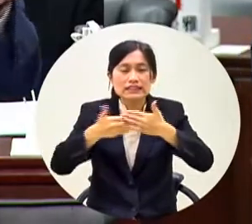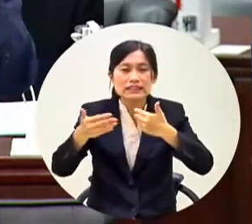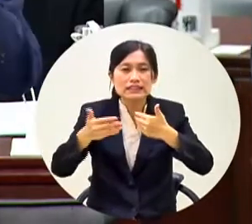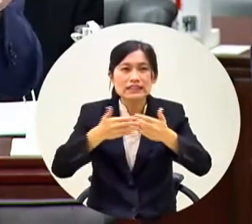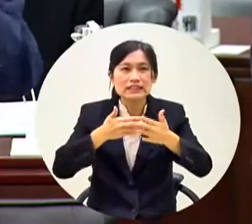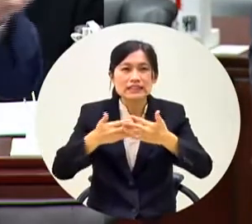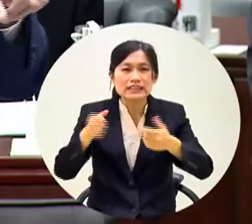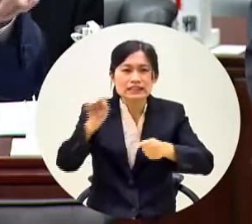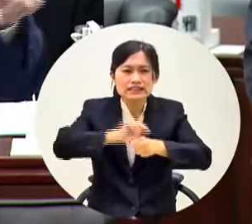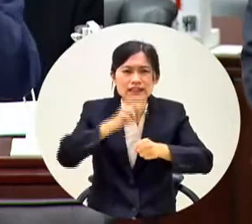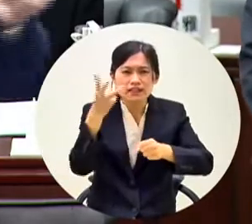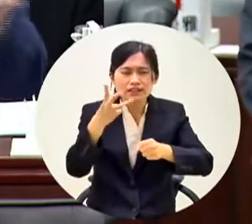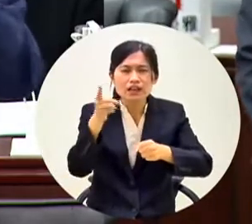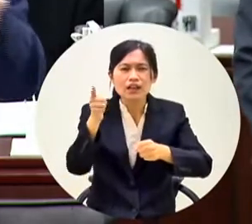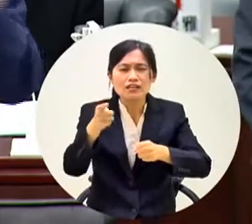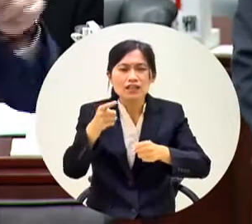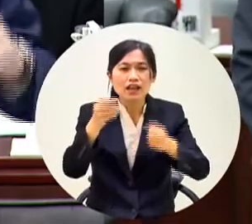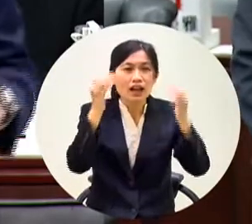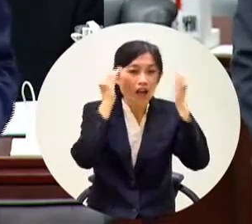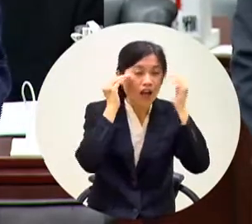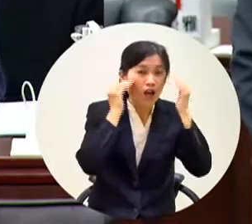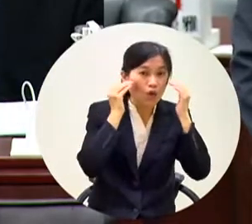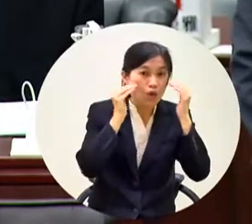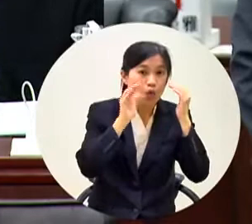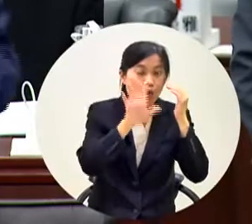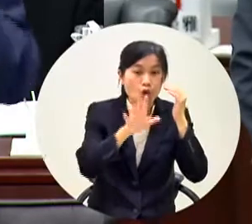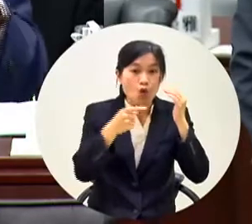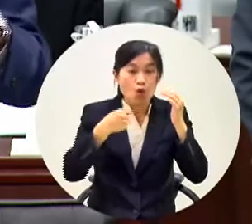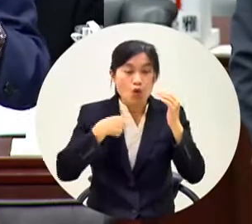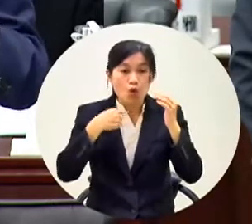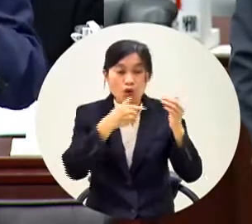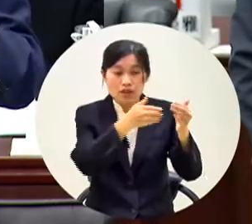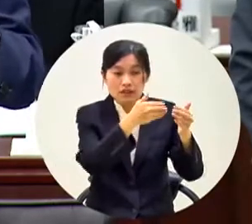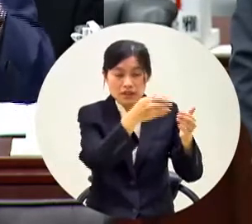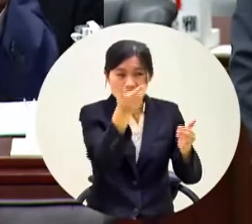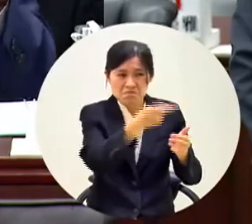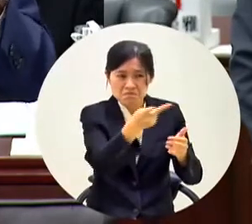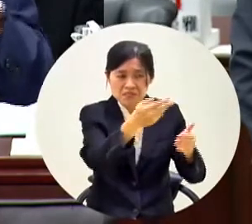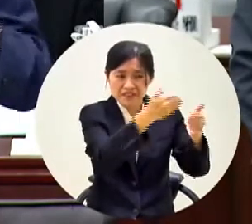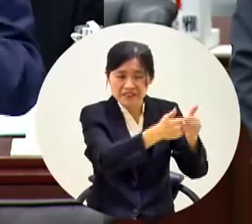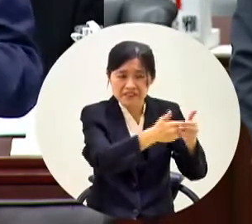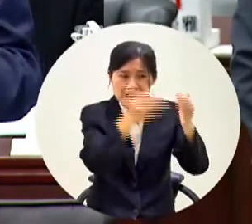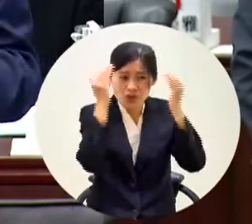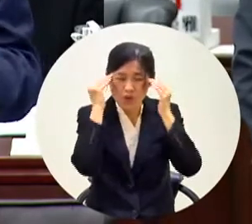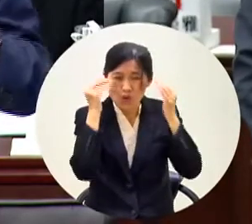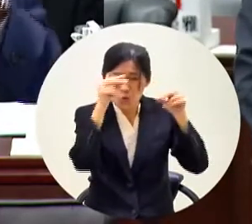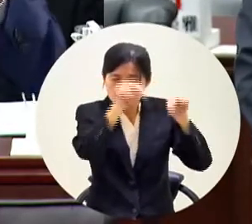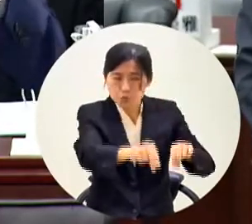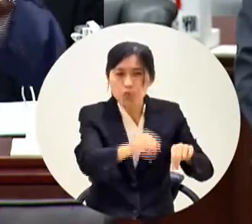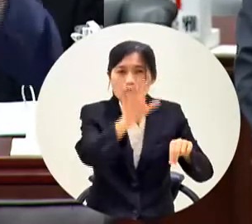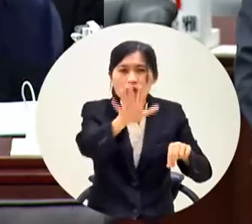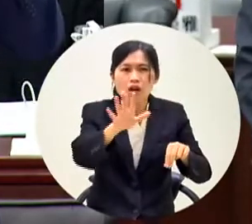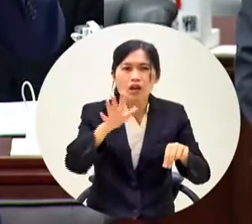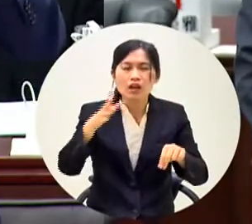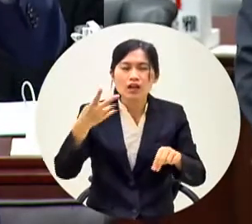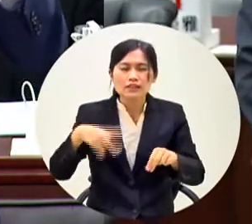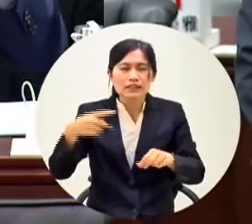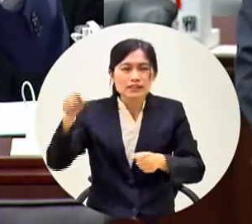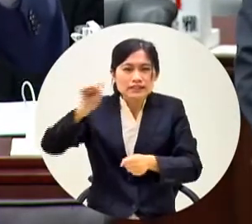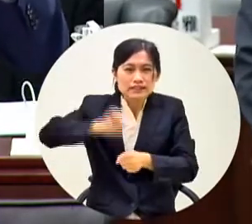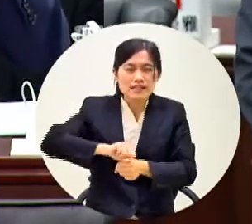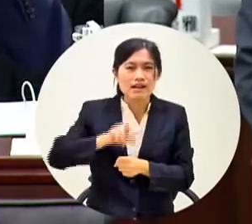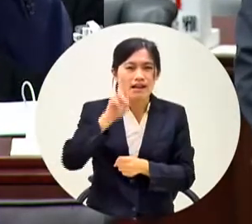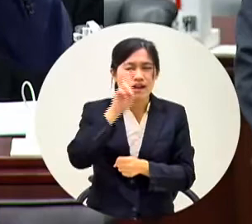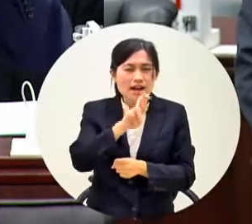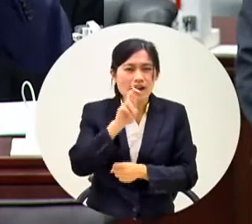中国跟韩国也有所谓的 FTA 的签订，所以这一次再加上 RCEP， 其实它增加的这个自由